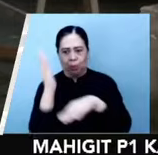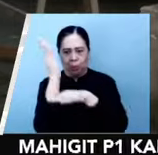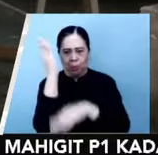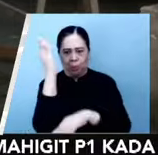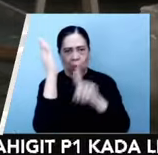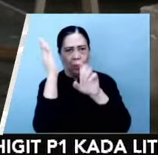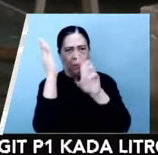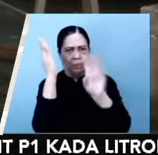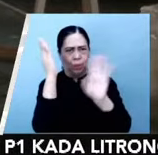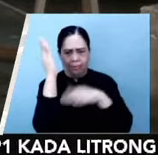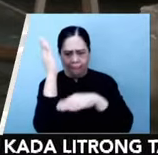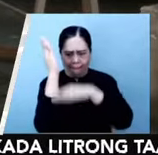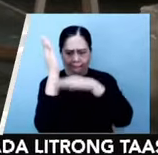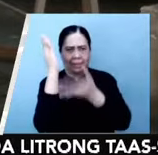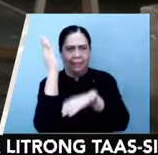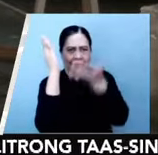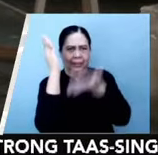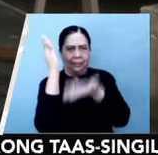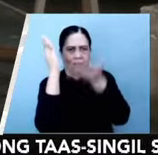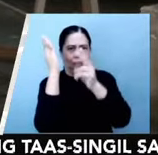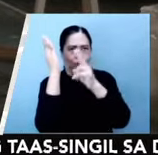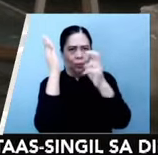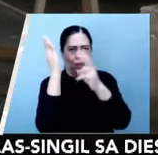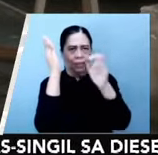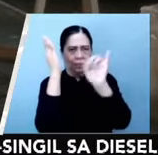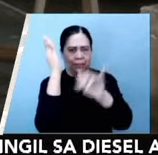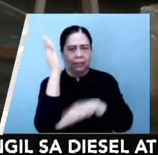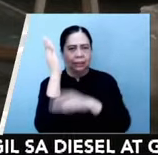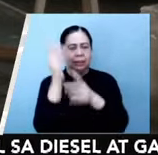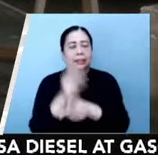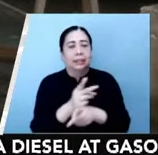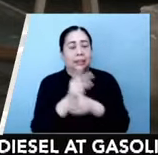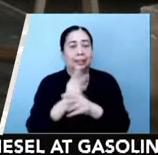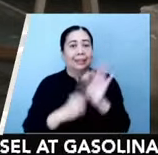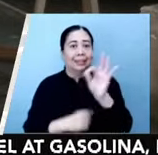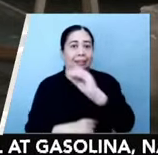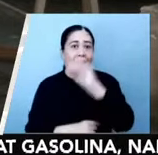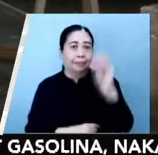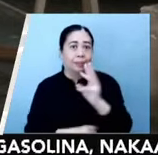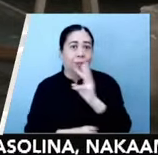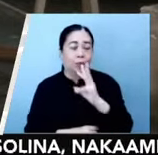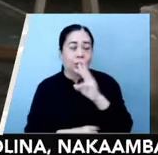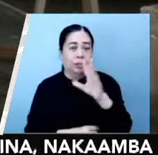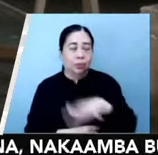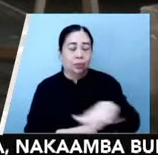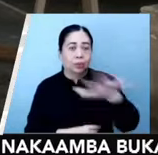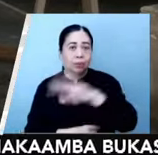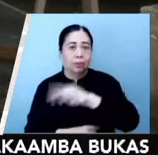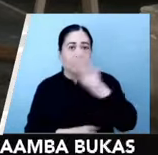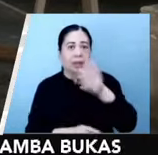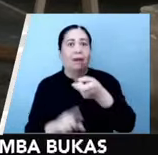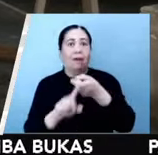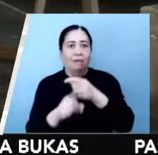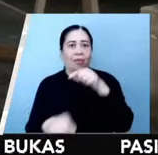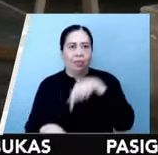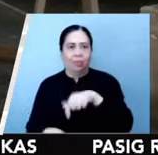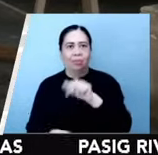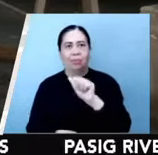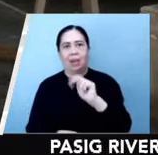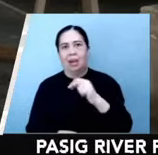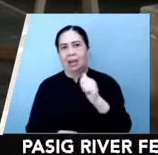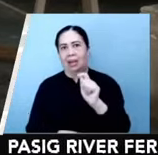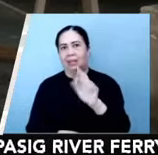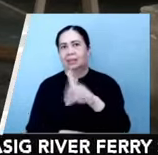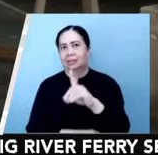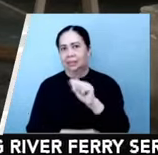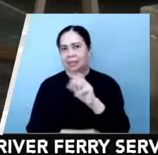na ingatan talaga itong Angat Dam dahil 90% ng water supply ng buong Metro Manila ang nagmumula rito. Ito ang unang balita mula rito sa Mandaluyong,